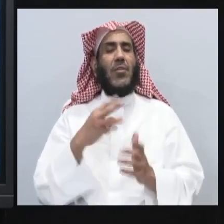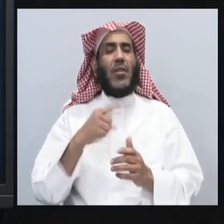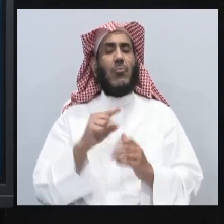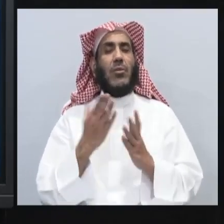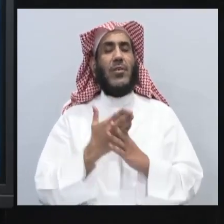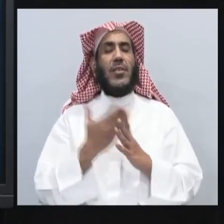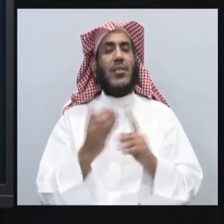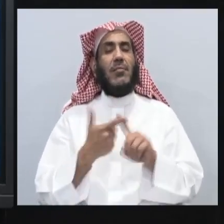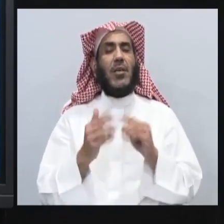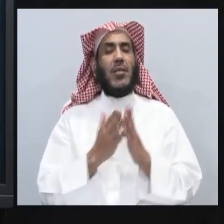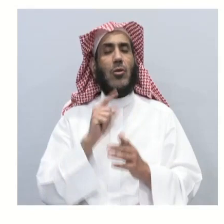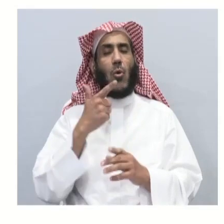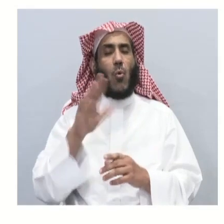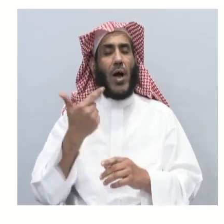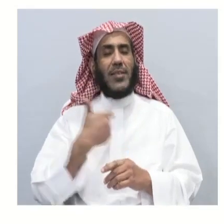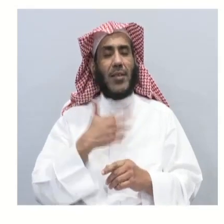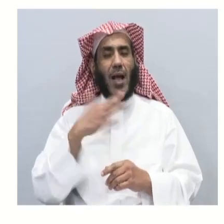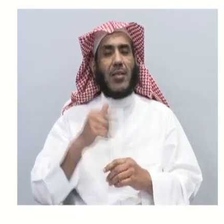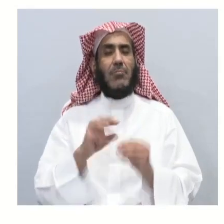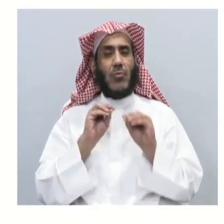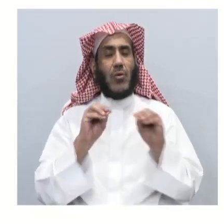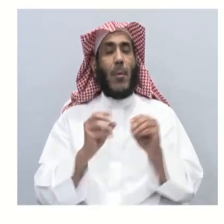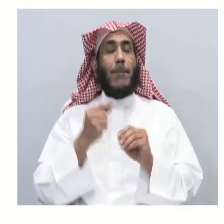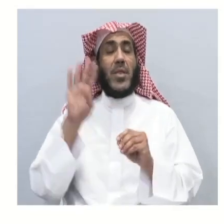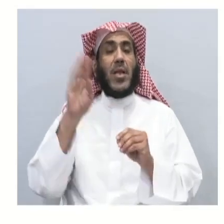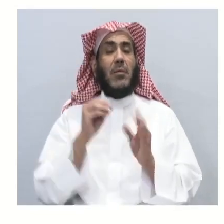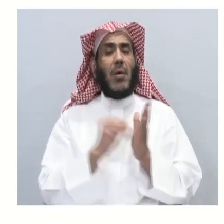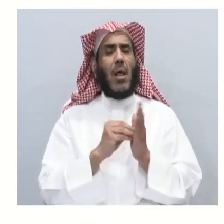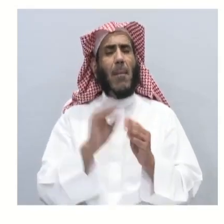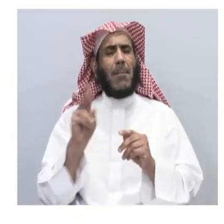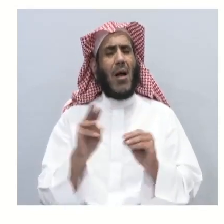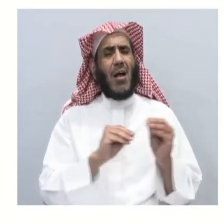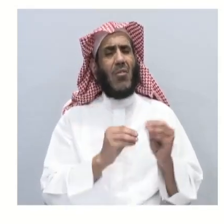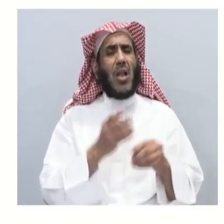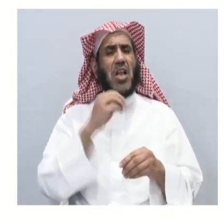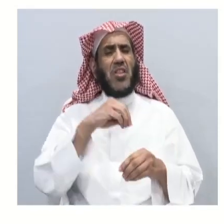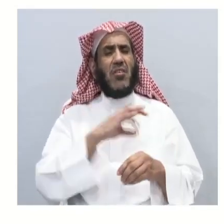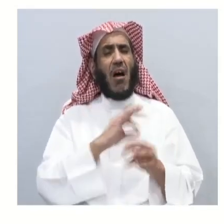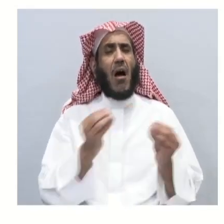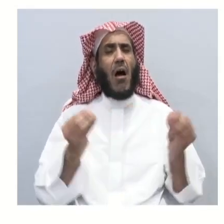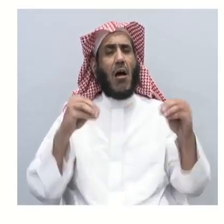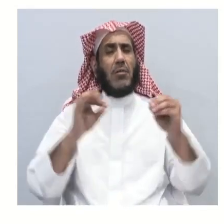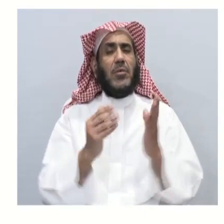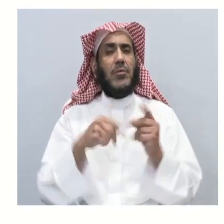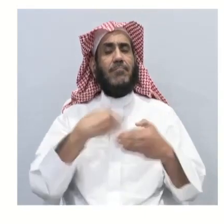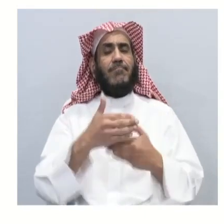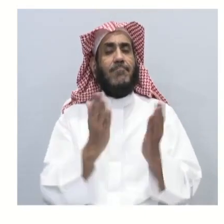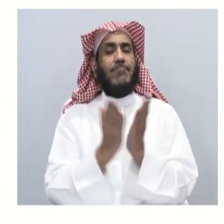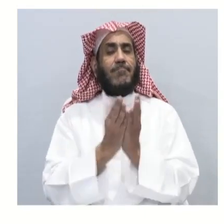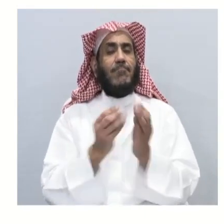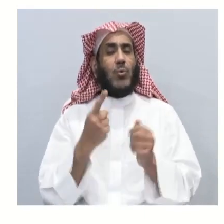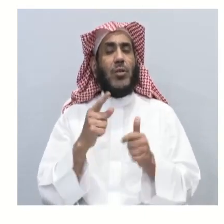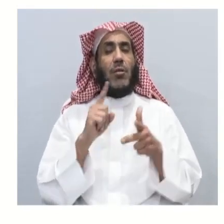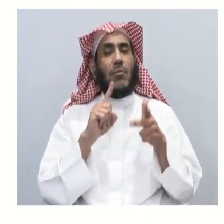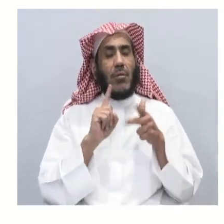الدراسي الثاني في مادة اللغة الخالدة، ونتعرف اليوم بإذن الله تعالى على بعض الإثراءات بعد دراسة الوحدة